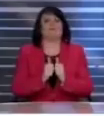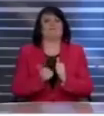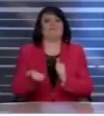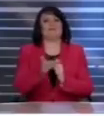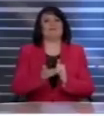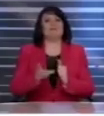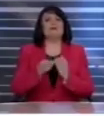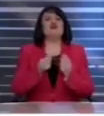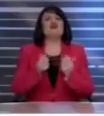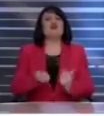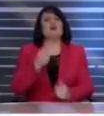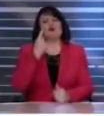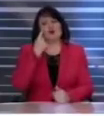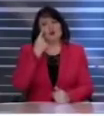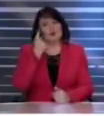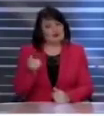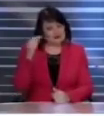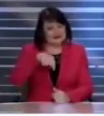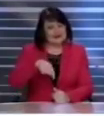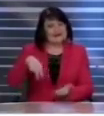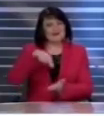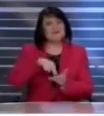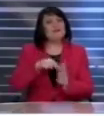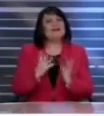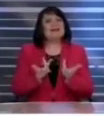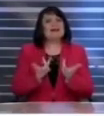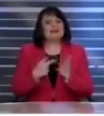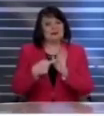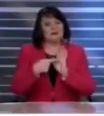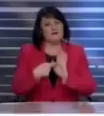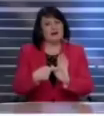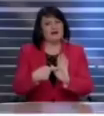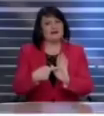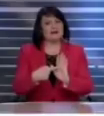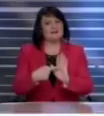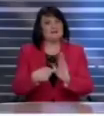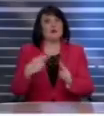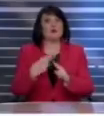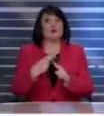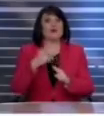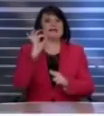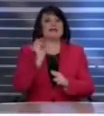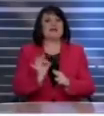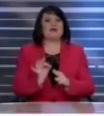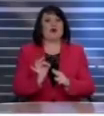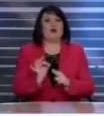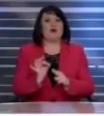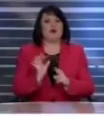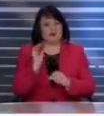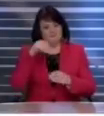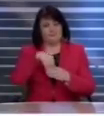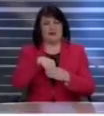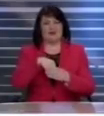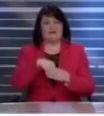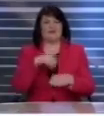Κατά κάποιο τρόπο νομίζω ότι η παρουσία μου εδώ με τρόπο οικουμενικό δίνει το σήμα της σημασίας της όλης αυτής της παρέμβασης,